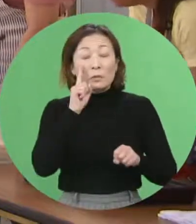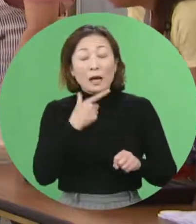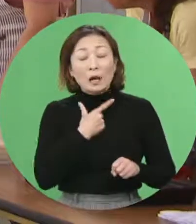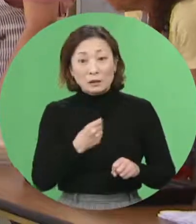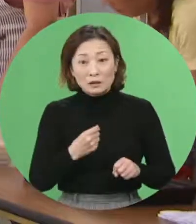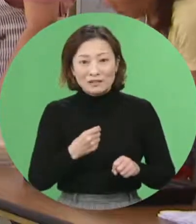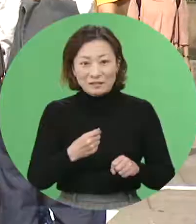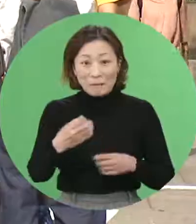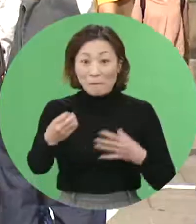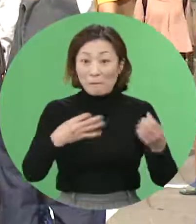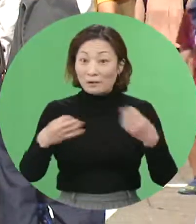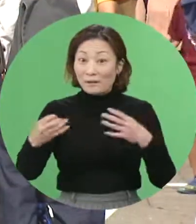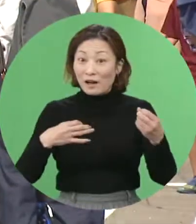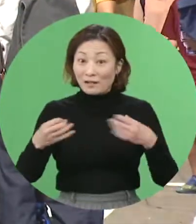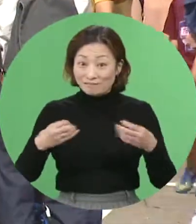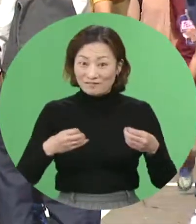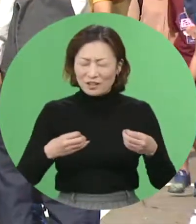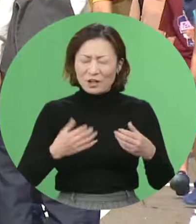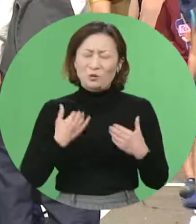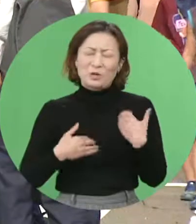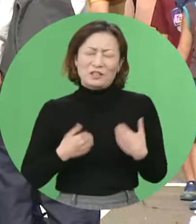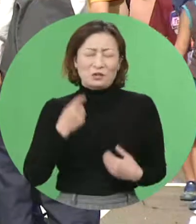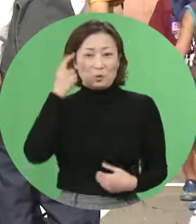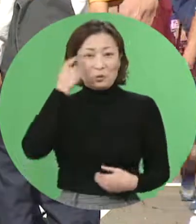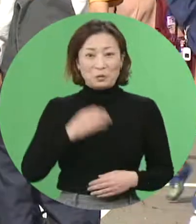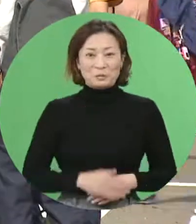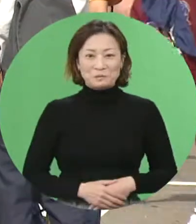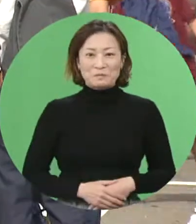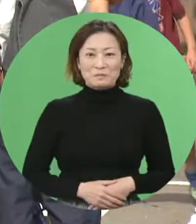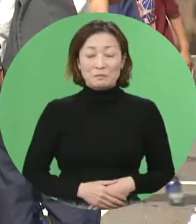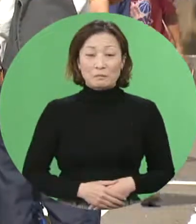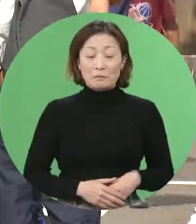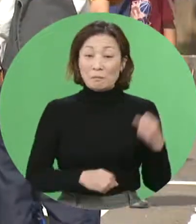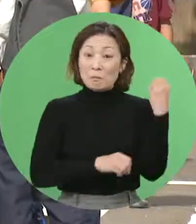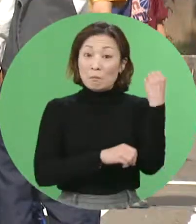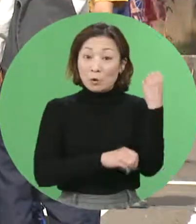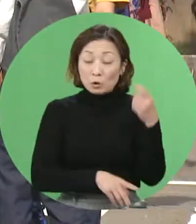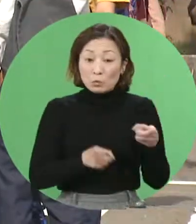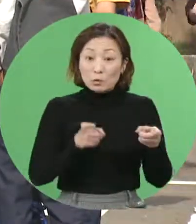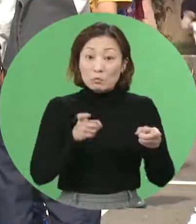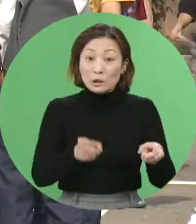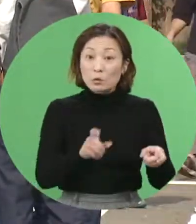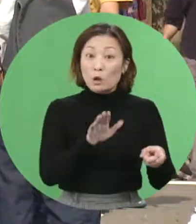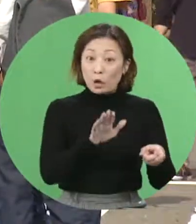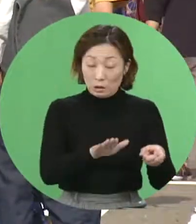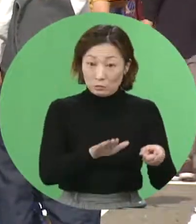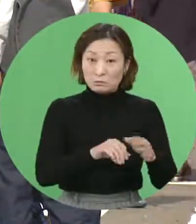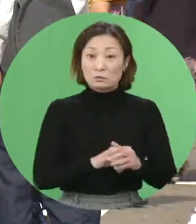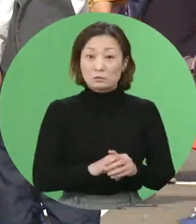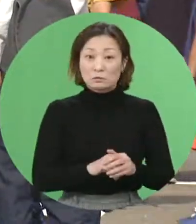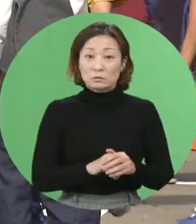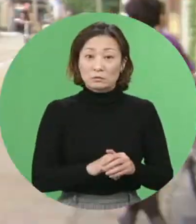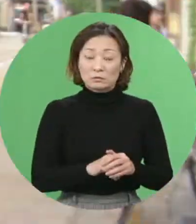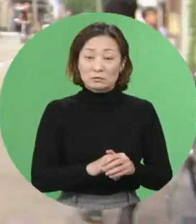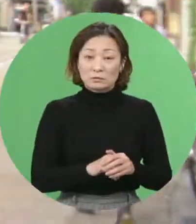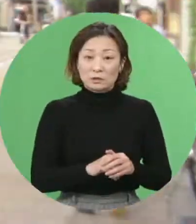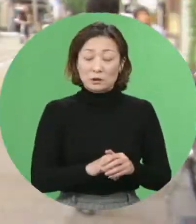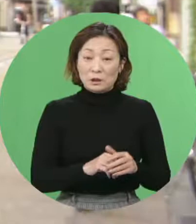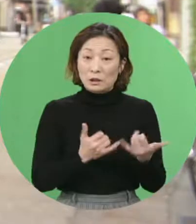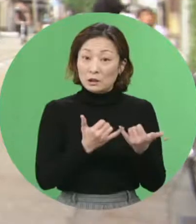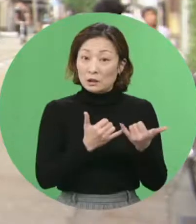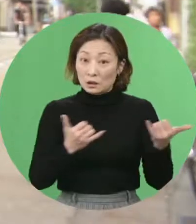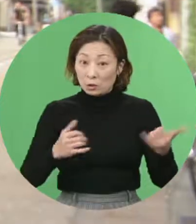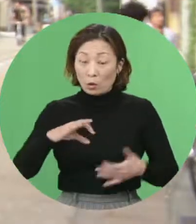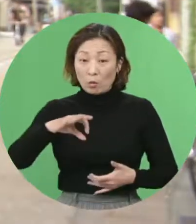そういう話になってくれば嬉しいなと思うし、もともと港がある場所なんでね、いろんなものを、人